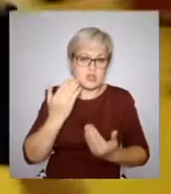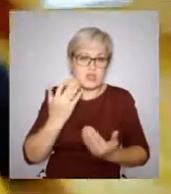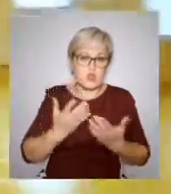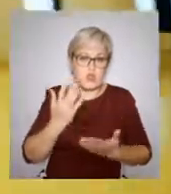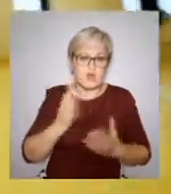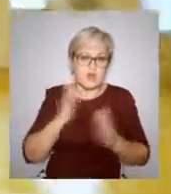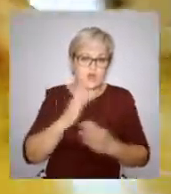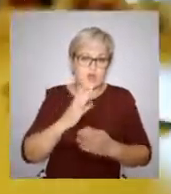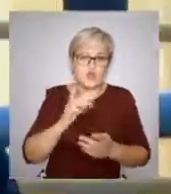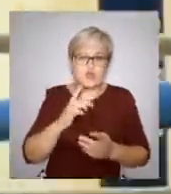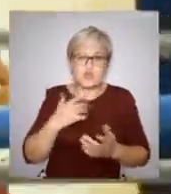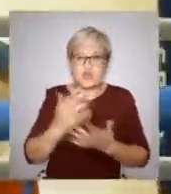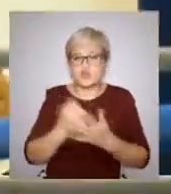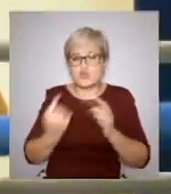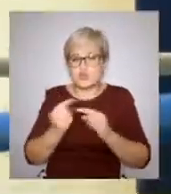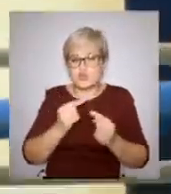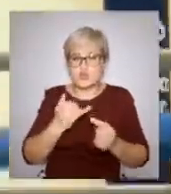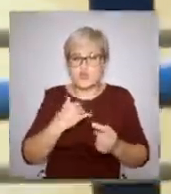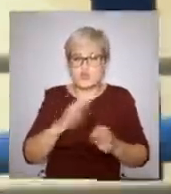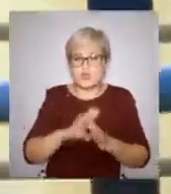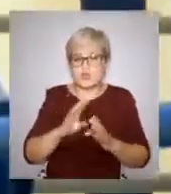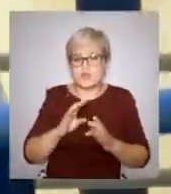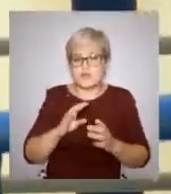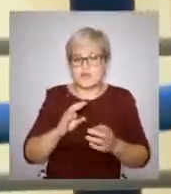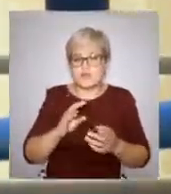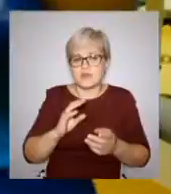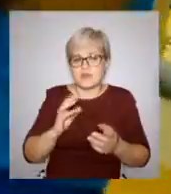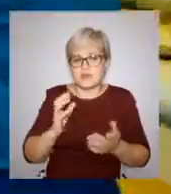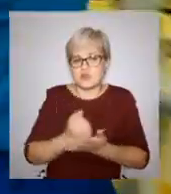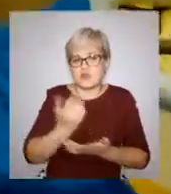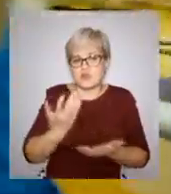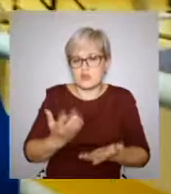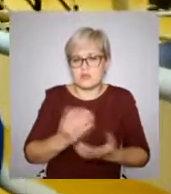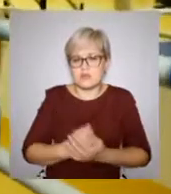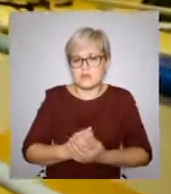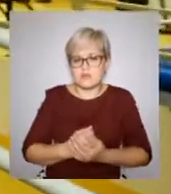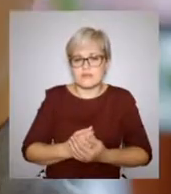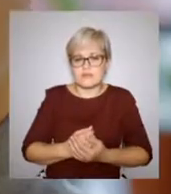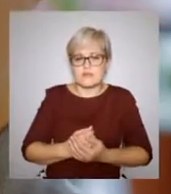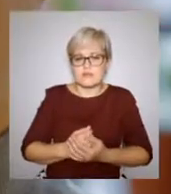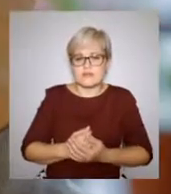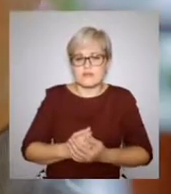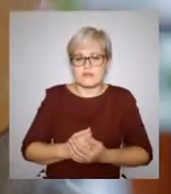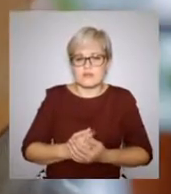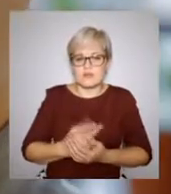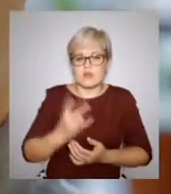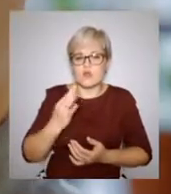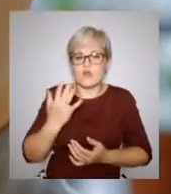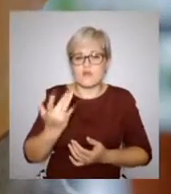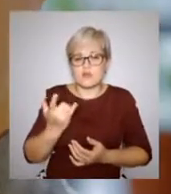я не знаю как там его так нашли в и другая у нас так все звезды сложились до